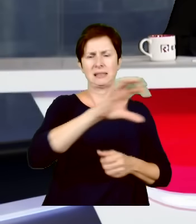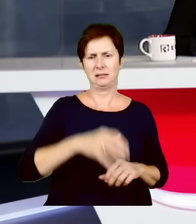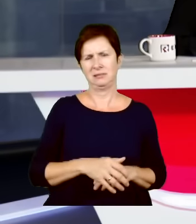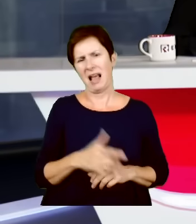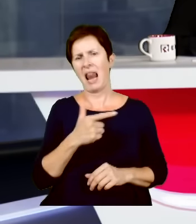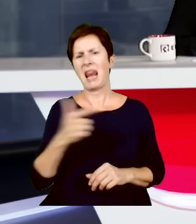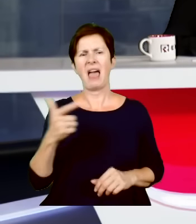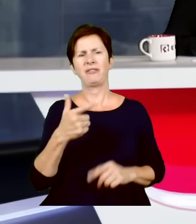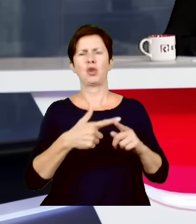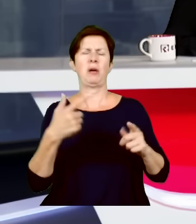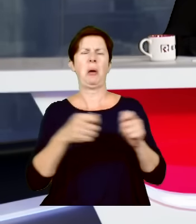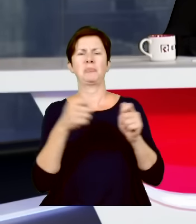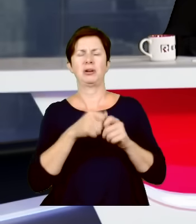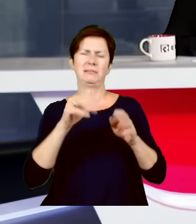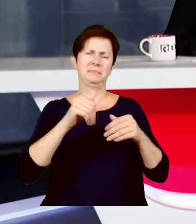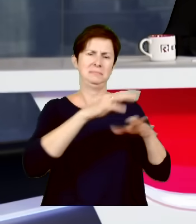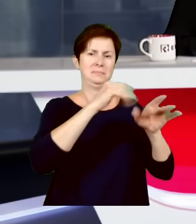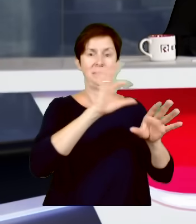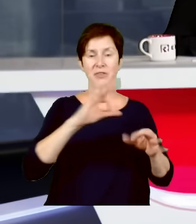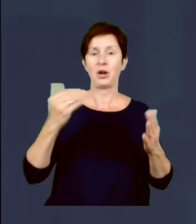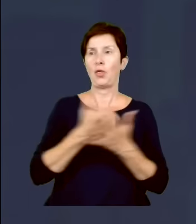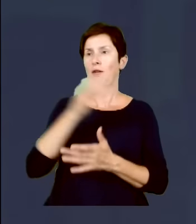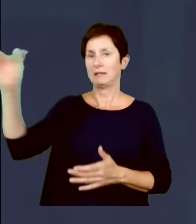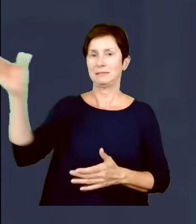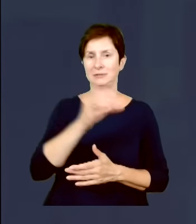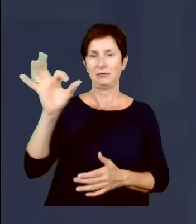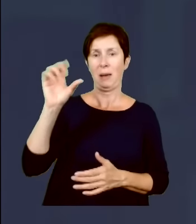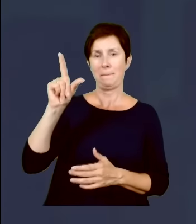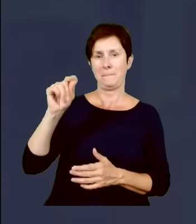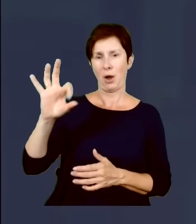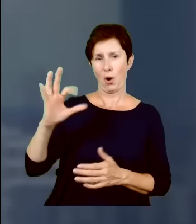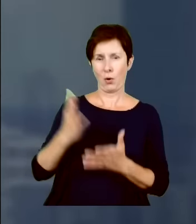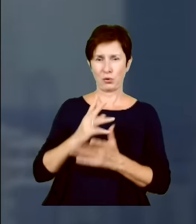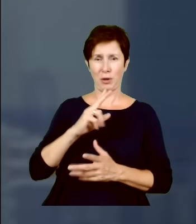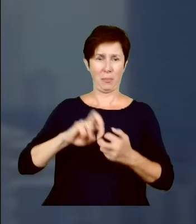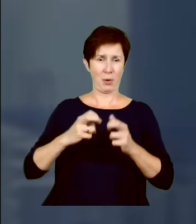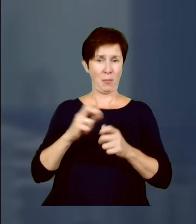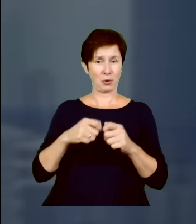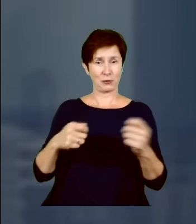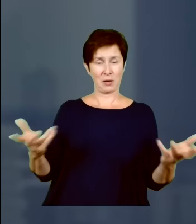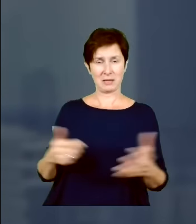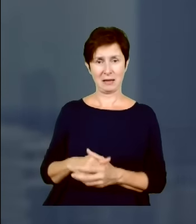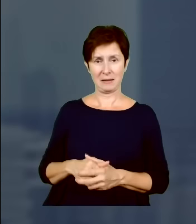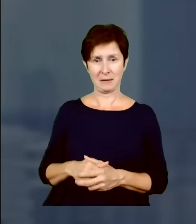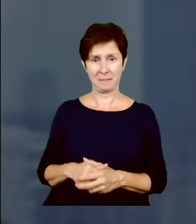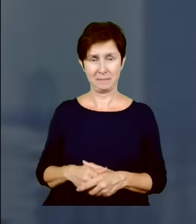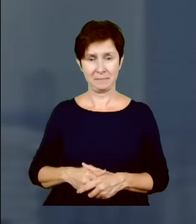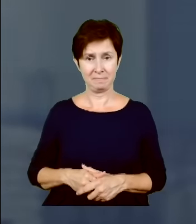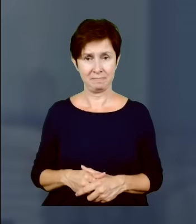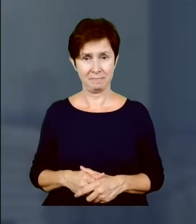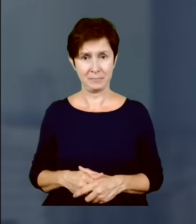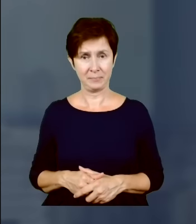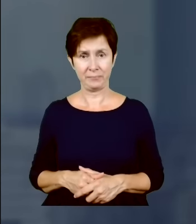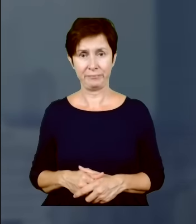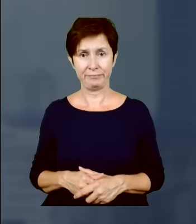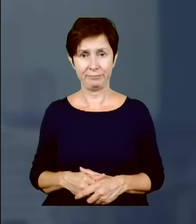teraz ministra wiceministra jakiegoś z platformy i problem rozwiązany albo się powie że się odchudza w końcu rząd i może